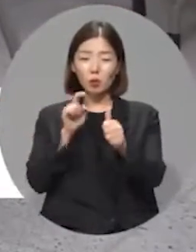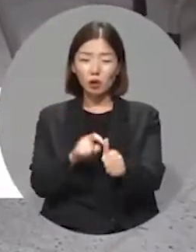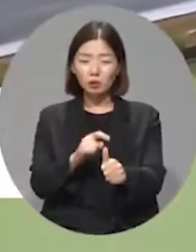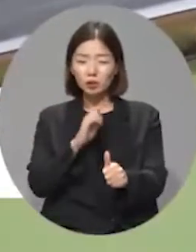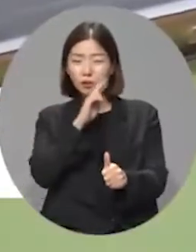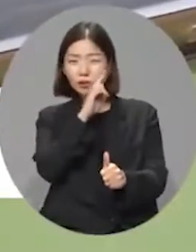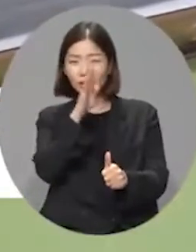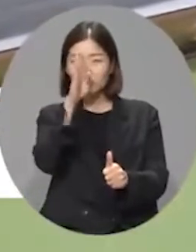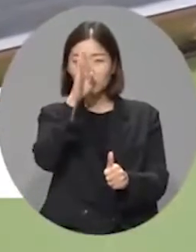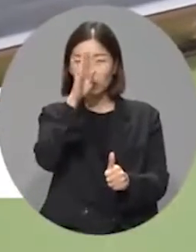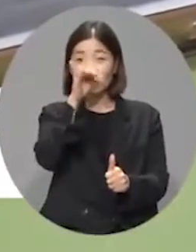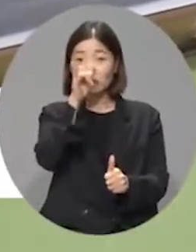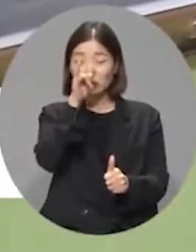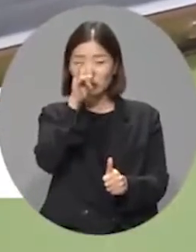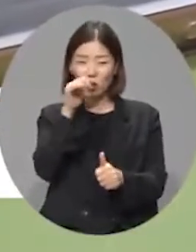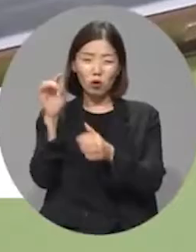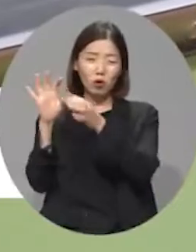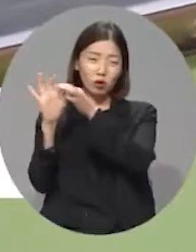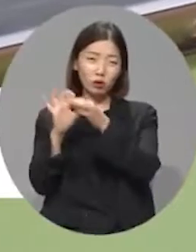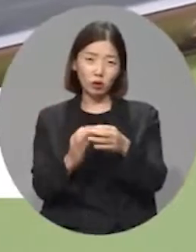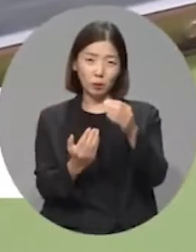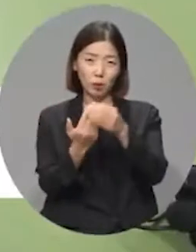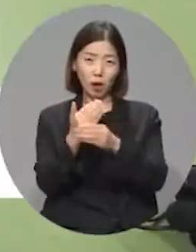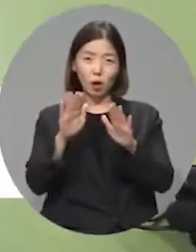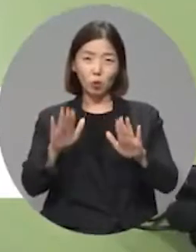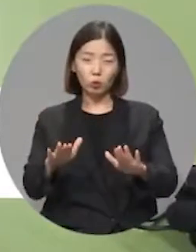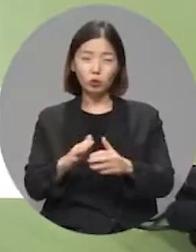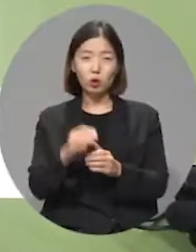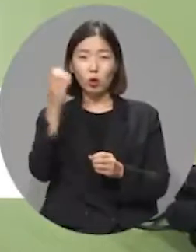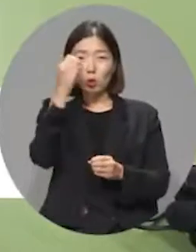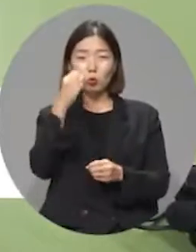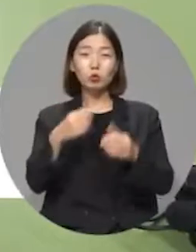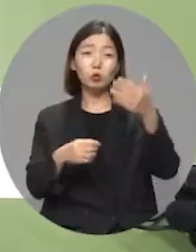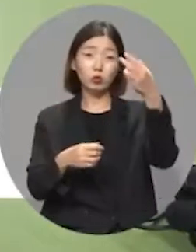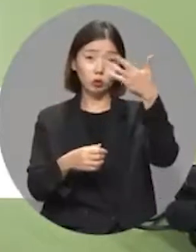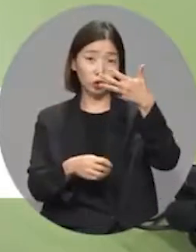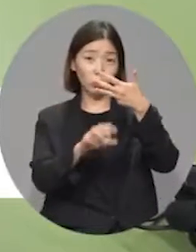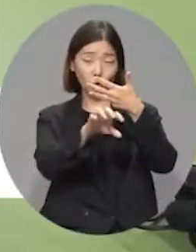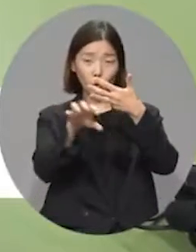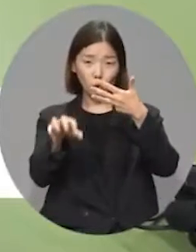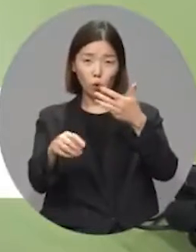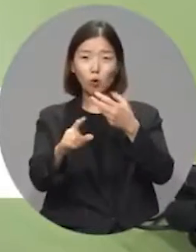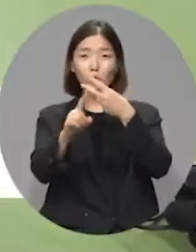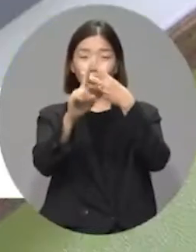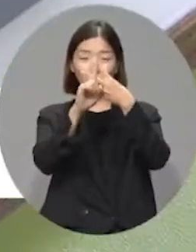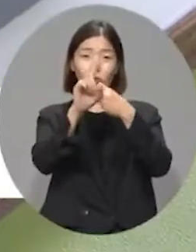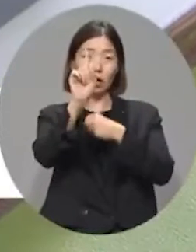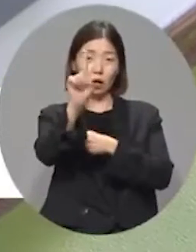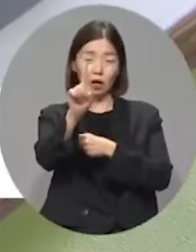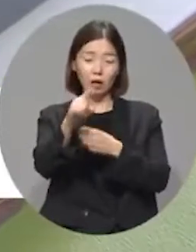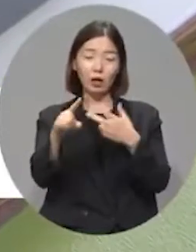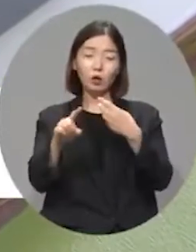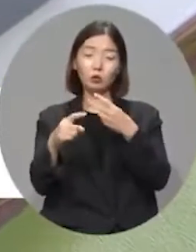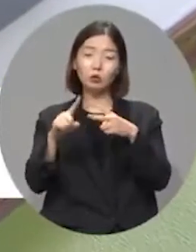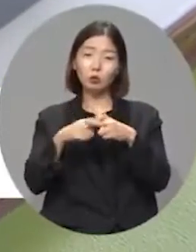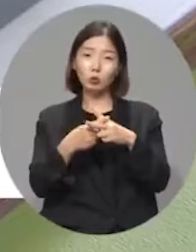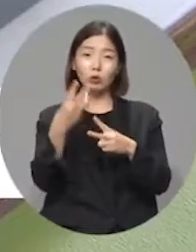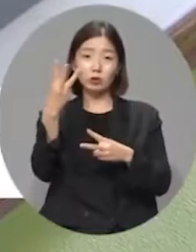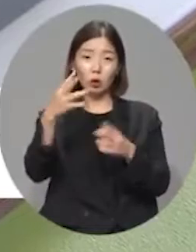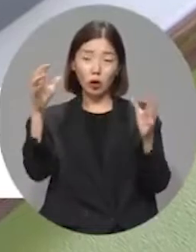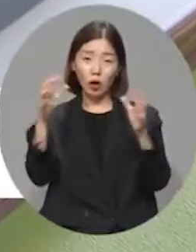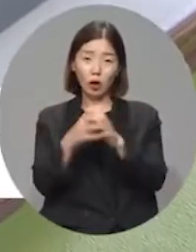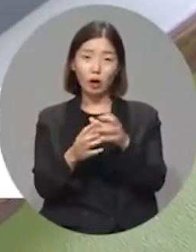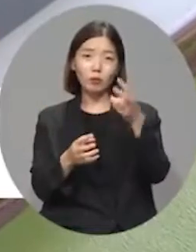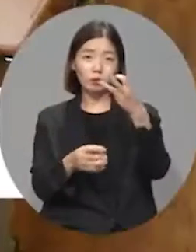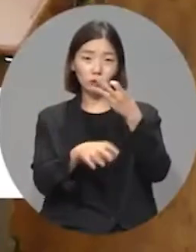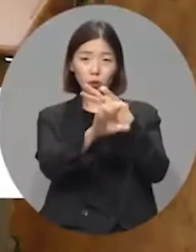의심 증상 학생들이 잇따르고 있어 오늘 현재 고등학교 8곳을 포함해 중학교 1곳 초등학교 제고 땐 모두